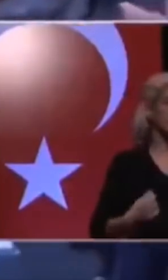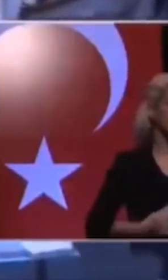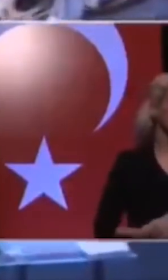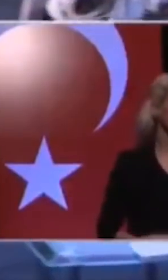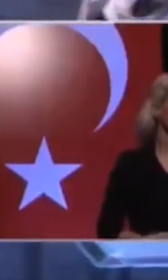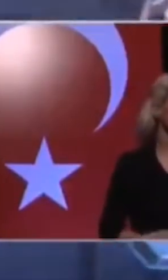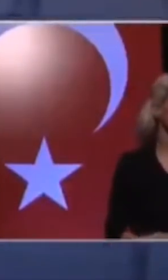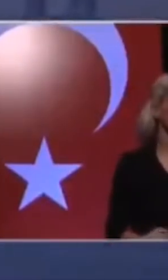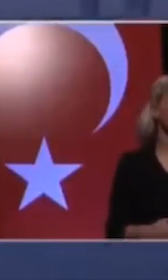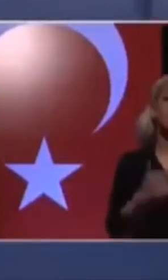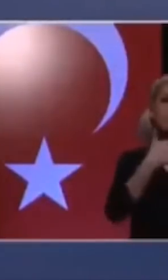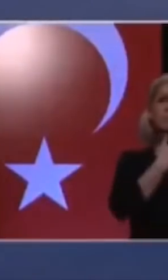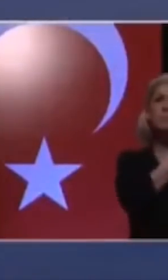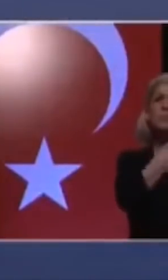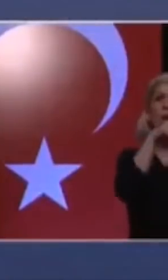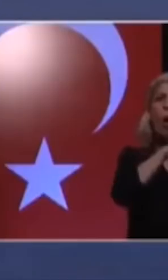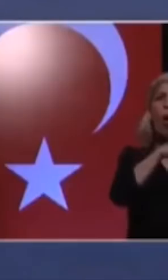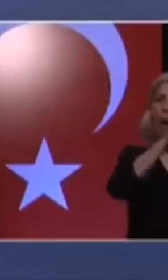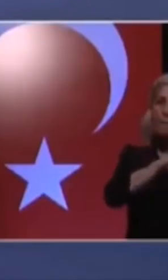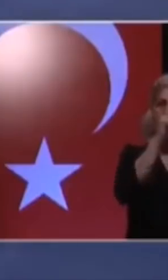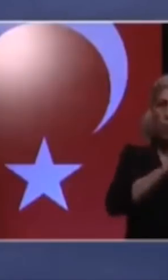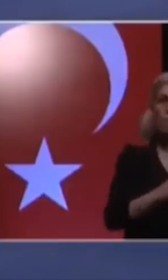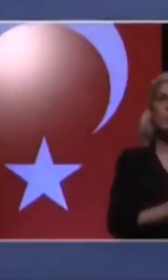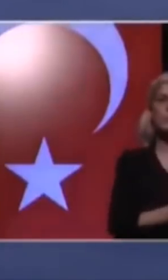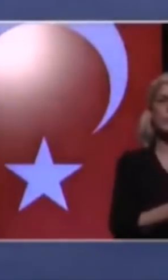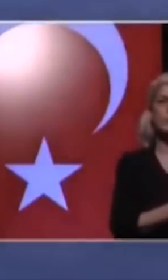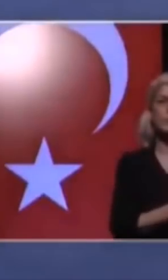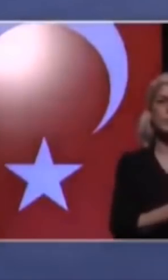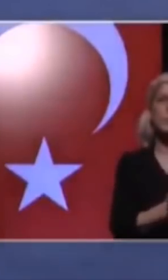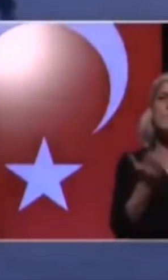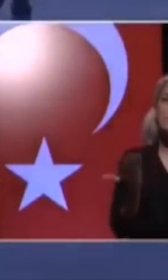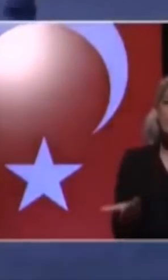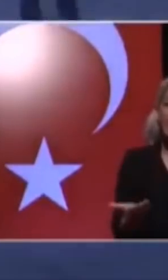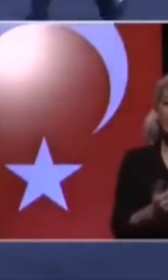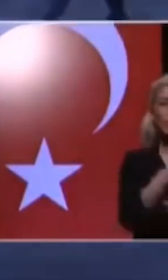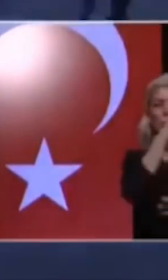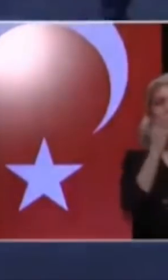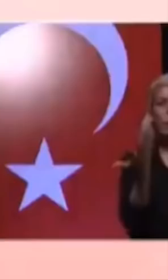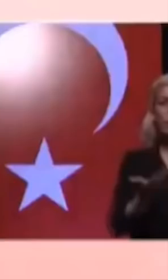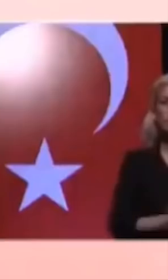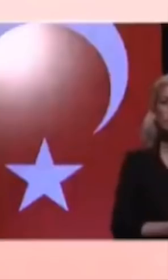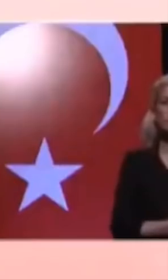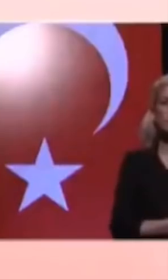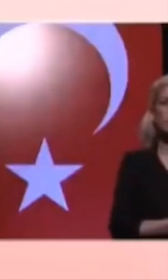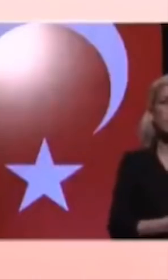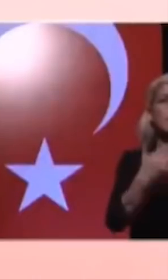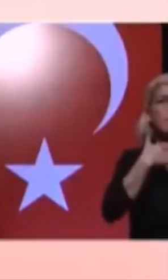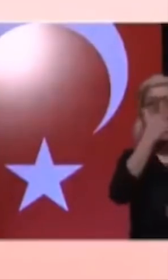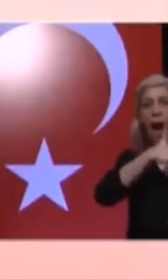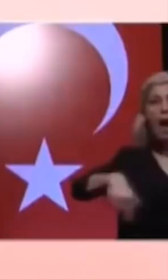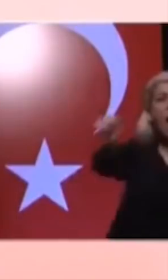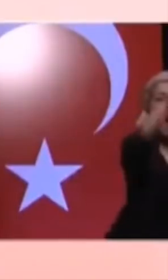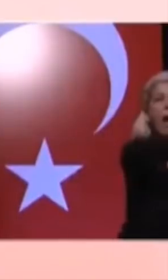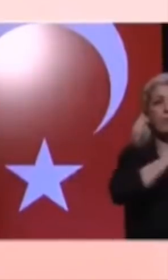kaldıracağını düşündüğüm için herhalde sizi oylatma ihtiyacı bile hissetmedim. Ama affınıza sığınıyorum. Haklısınız.